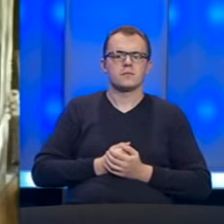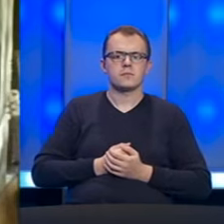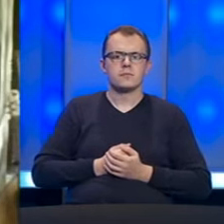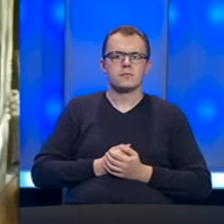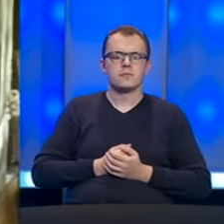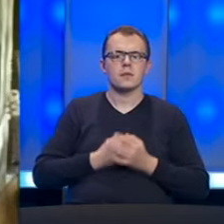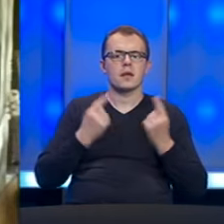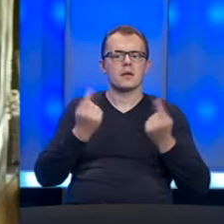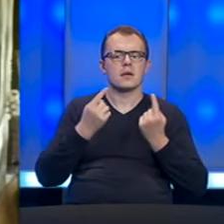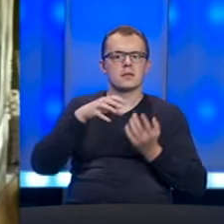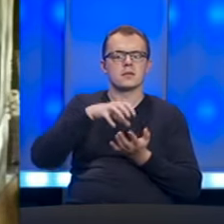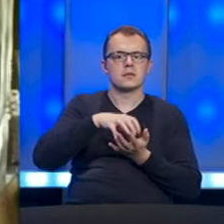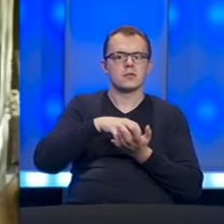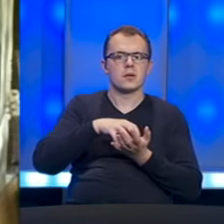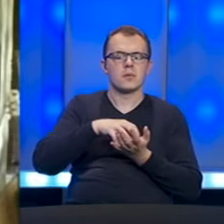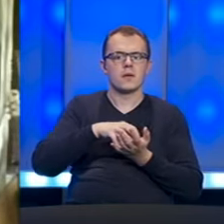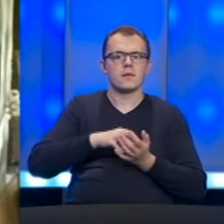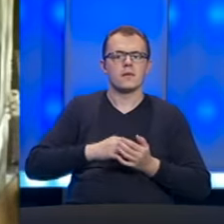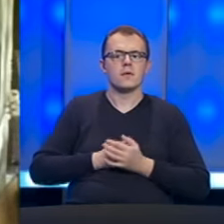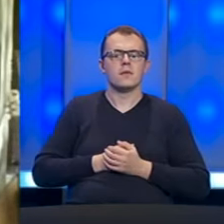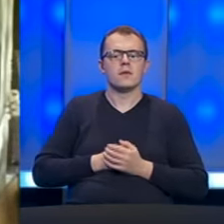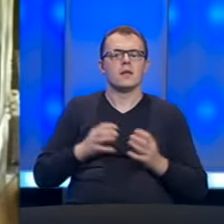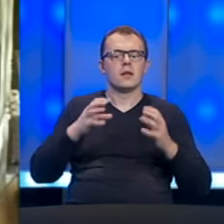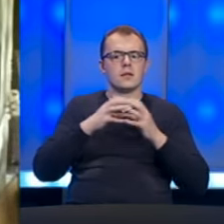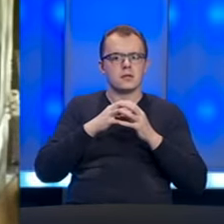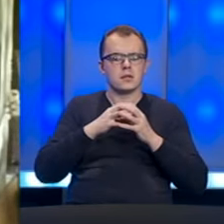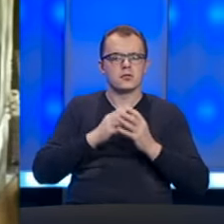radim za krizni štab, zove se Crisis Stabilization